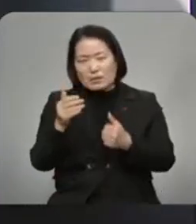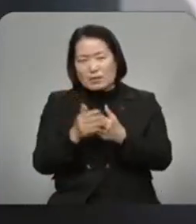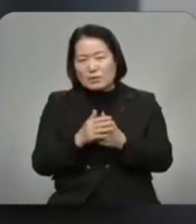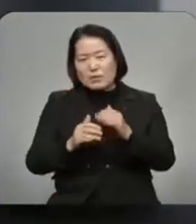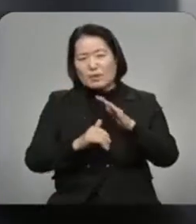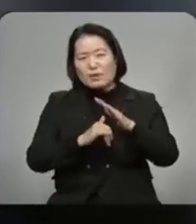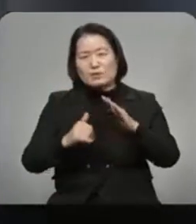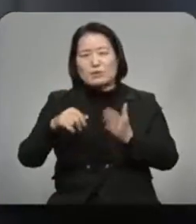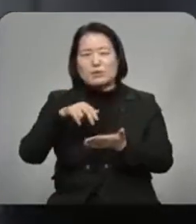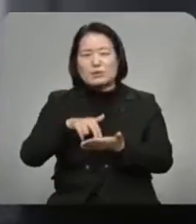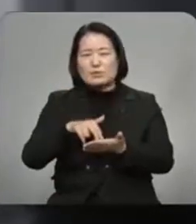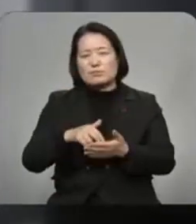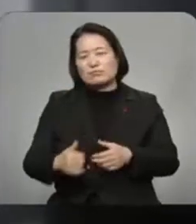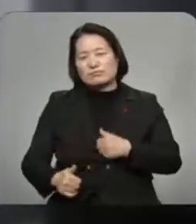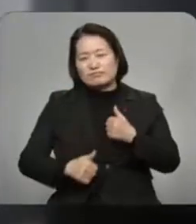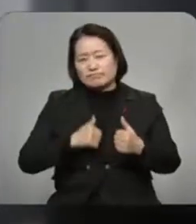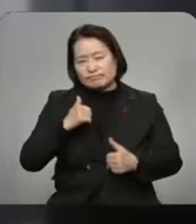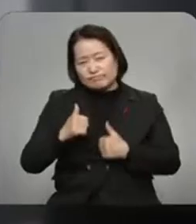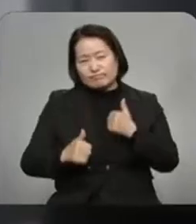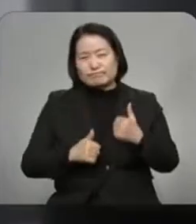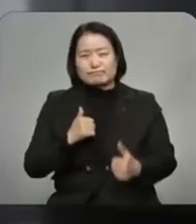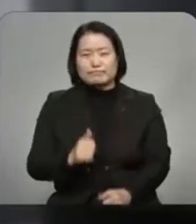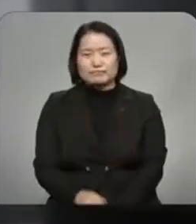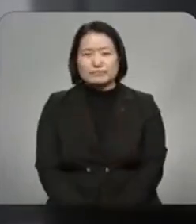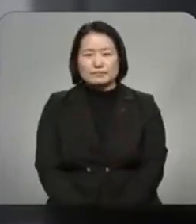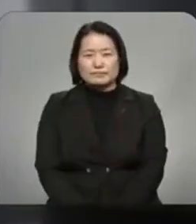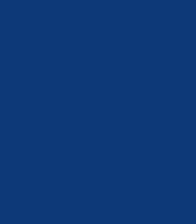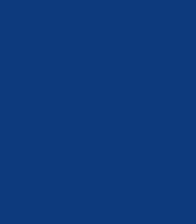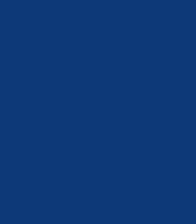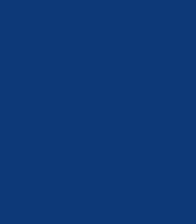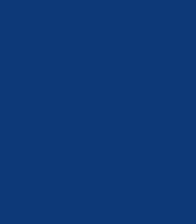전망입니다 KBS 뉴스 정면구입니다